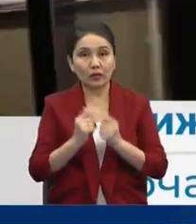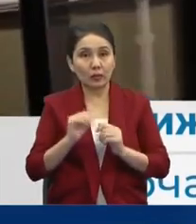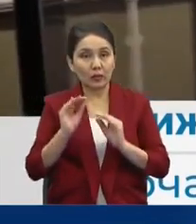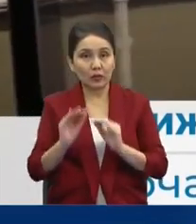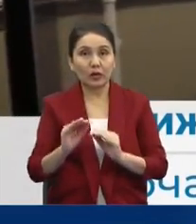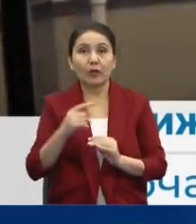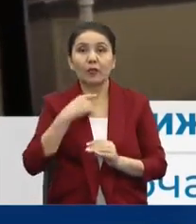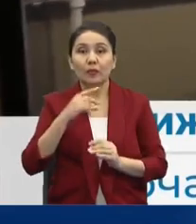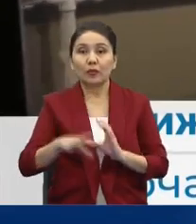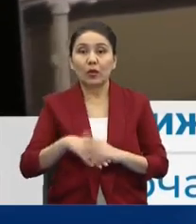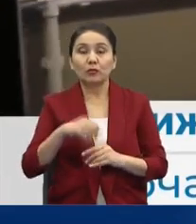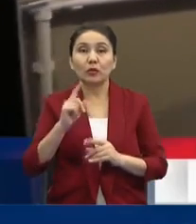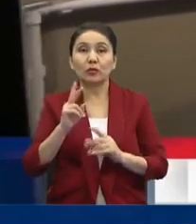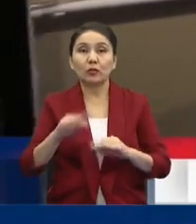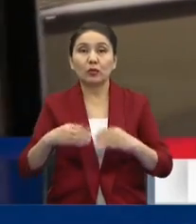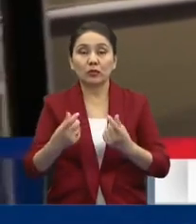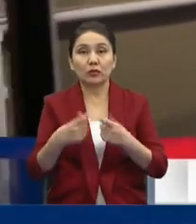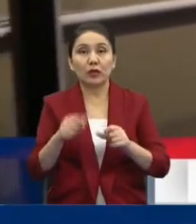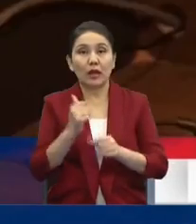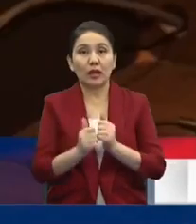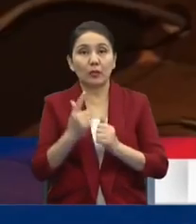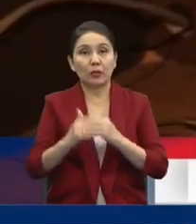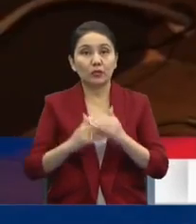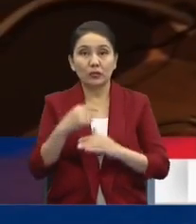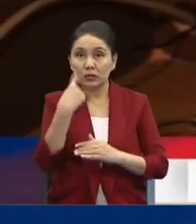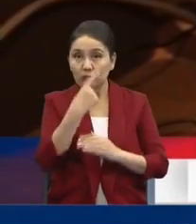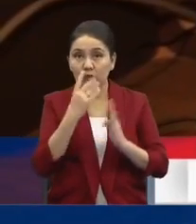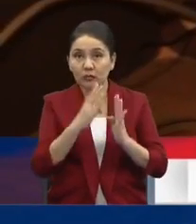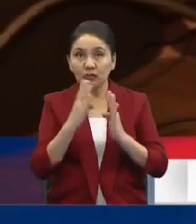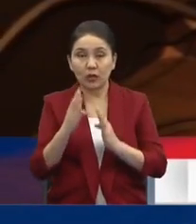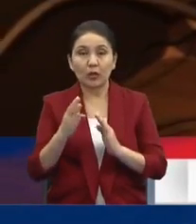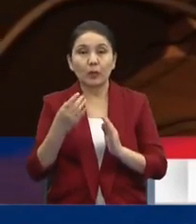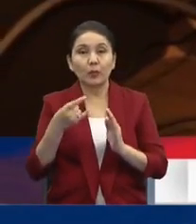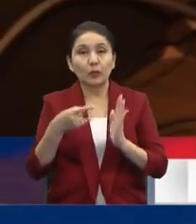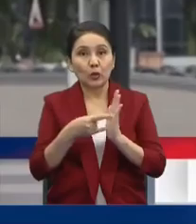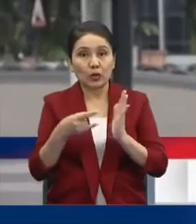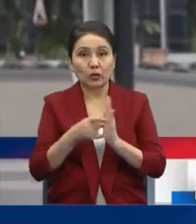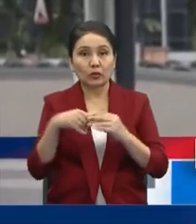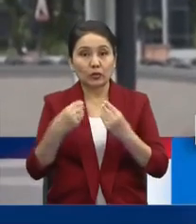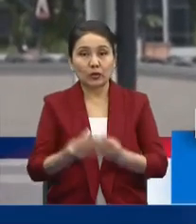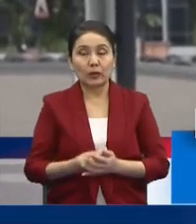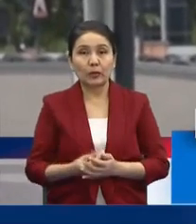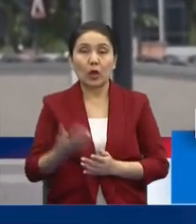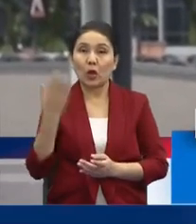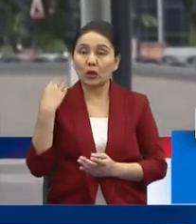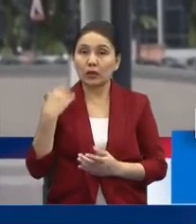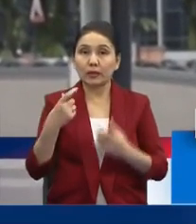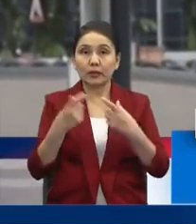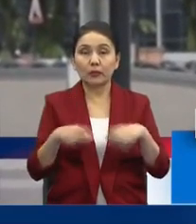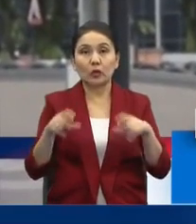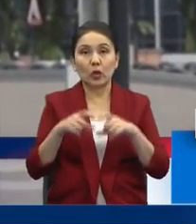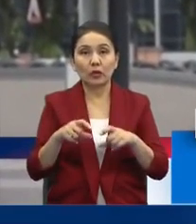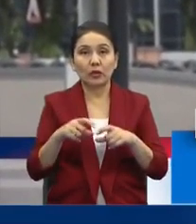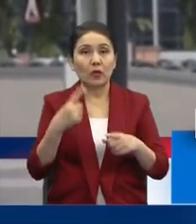bo'lib, nomzod topshirgan imtihonlarning har bir bosqichi individual QR kod orqali belgilab boriladi. Oldingi imtihon olish